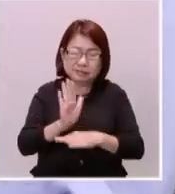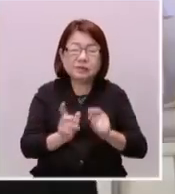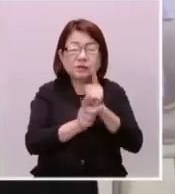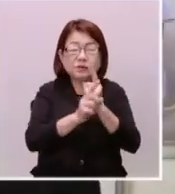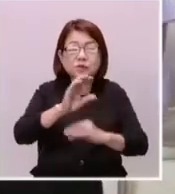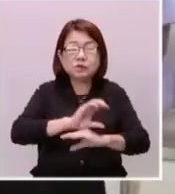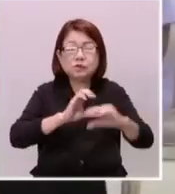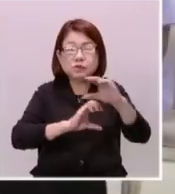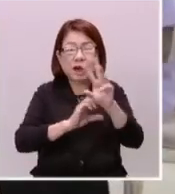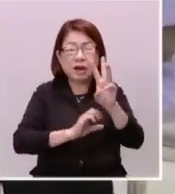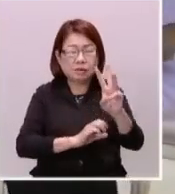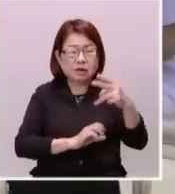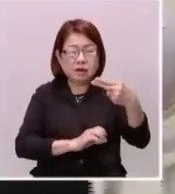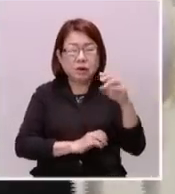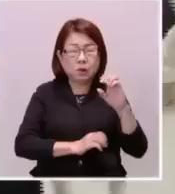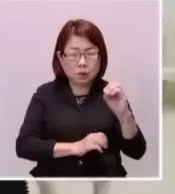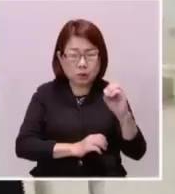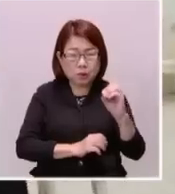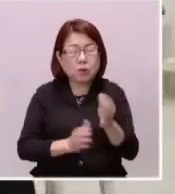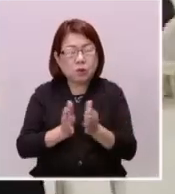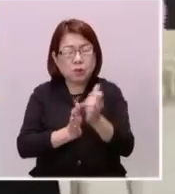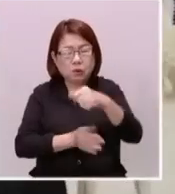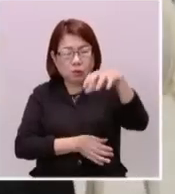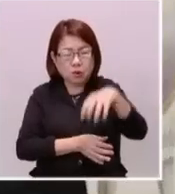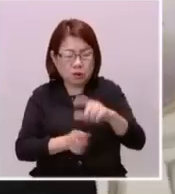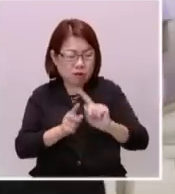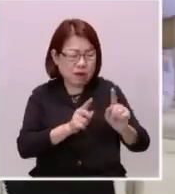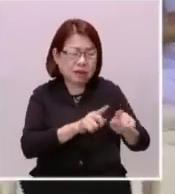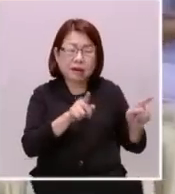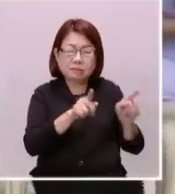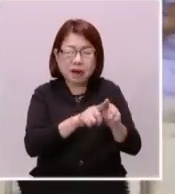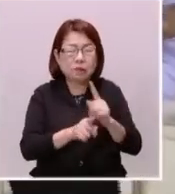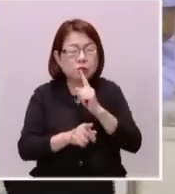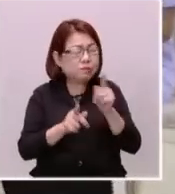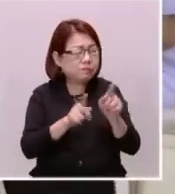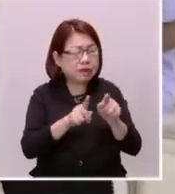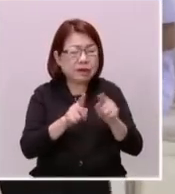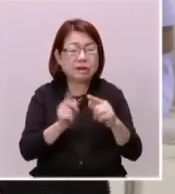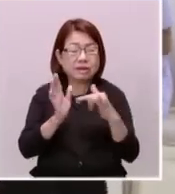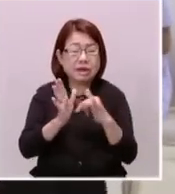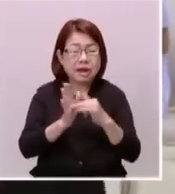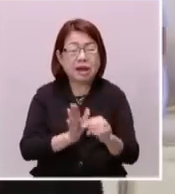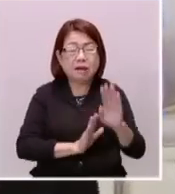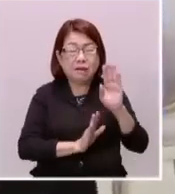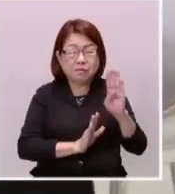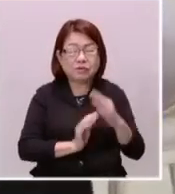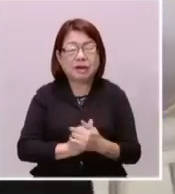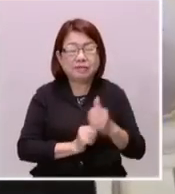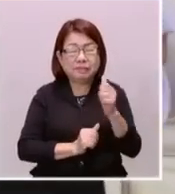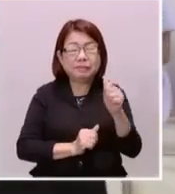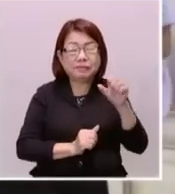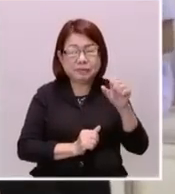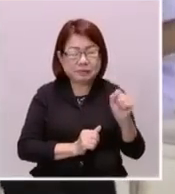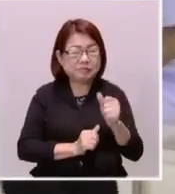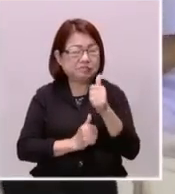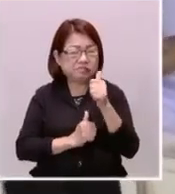หรือว่า WHO และองค์กรต่างๆที่ยืนยันตรงกันนะครับว่าวัคซีนของ AstraZenecaมีความปลอดภัยสามารถฉีด